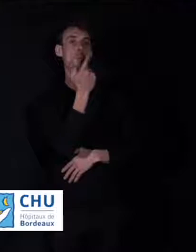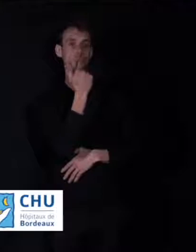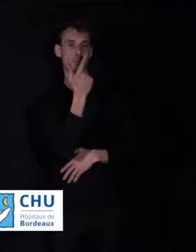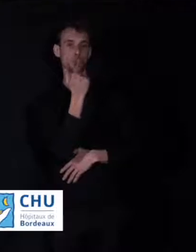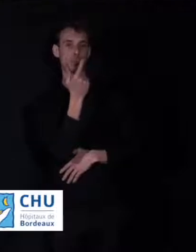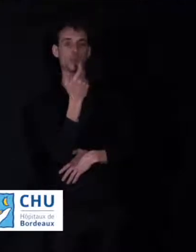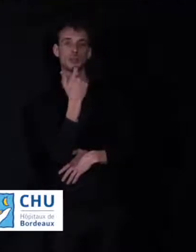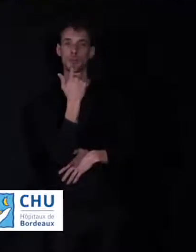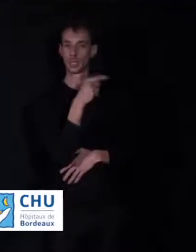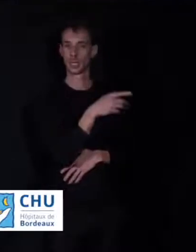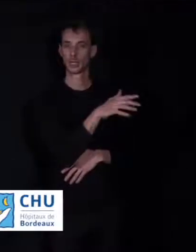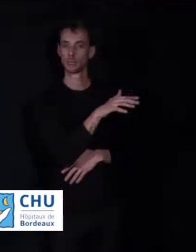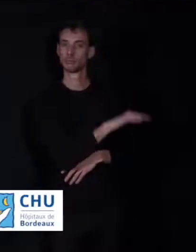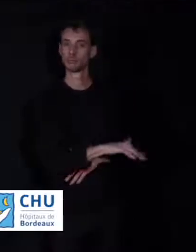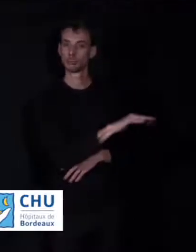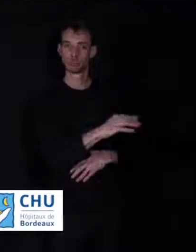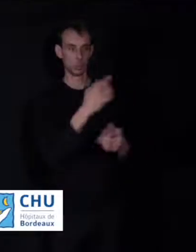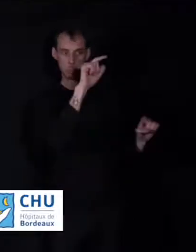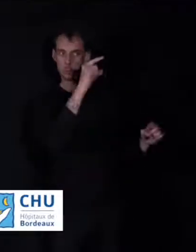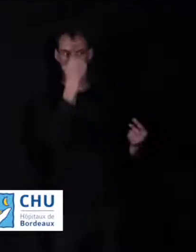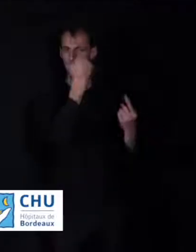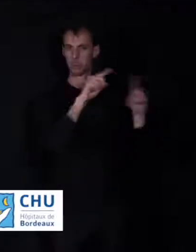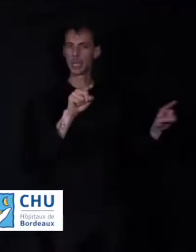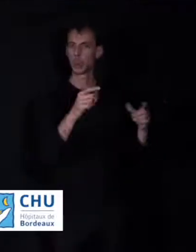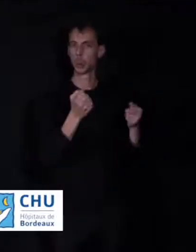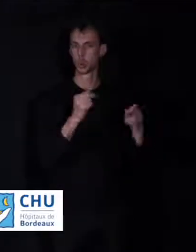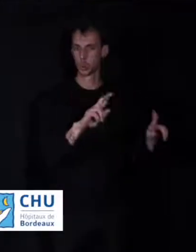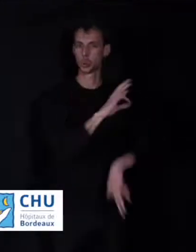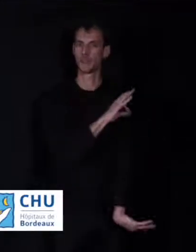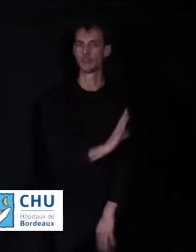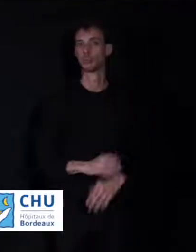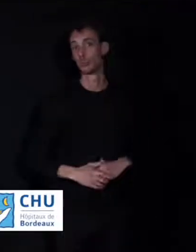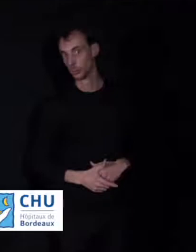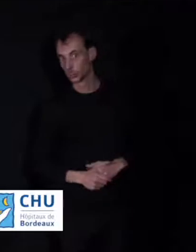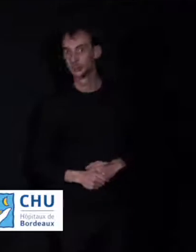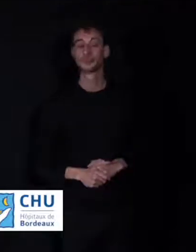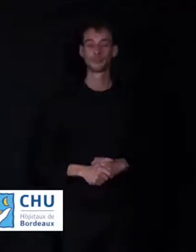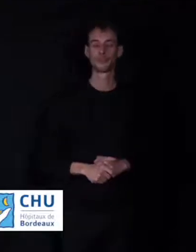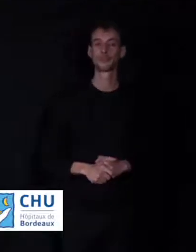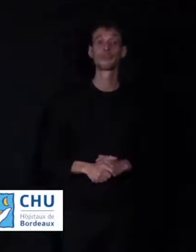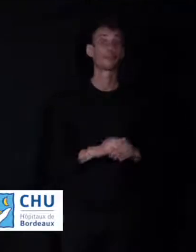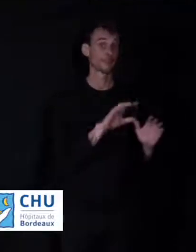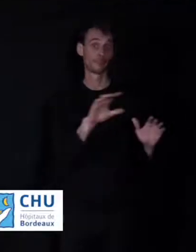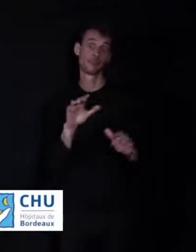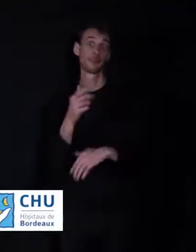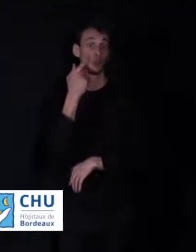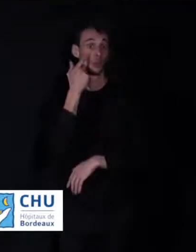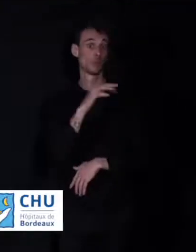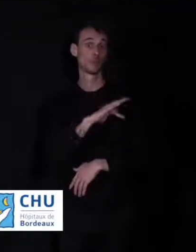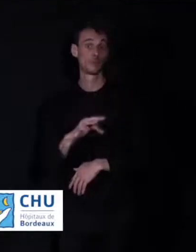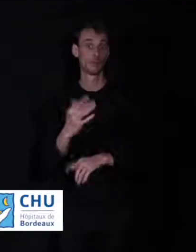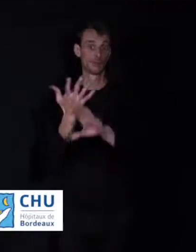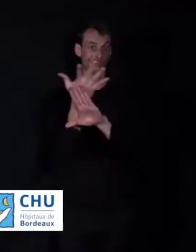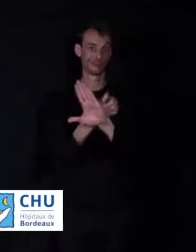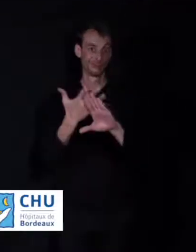est donc en désaccord avec le fait que les vaccins soient sûrs. Et là, la France brille de rouge